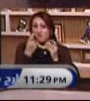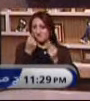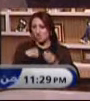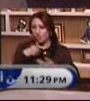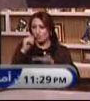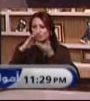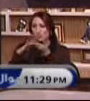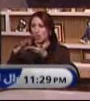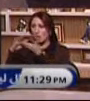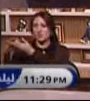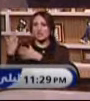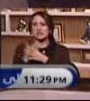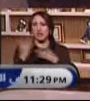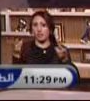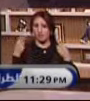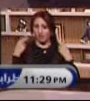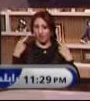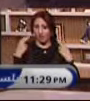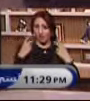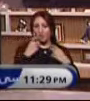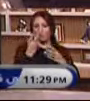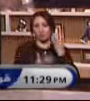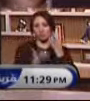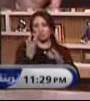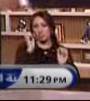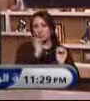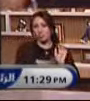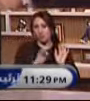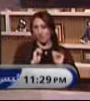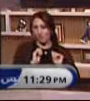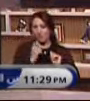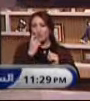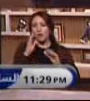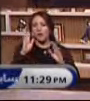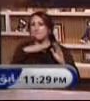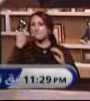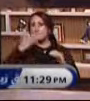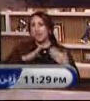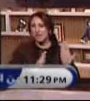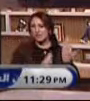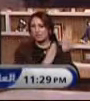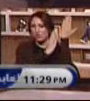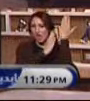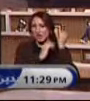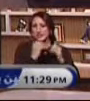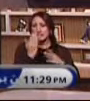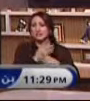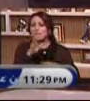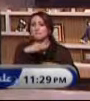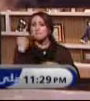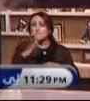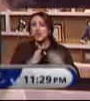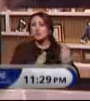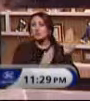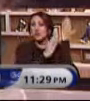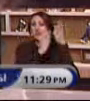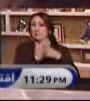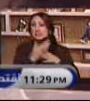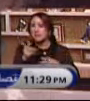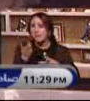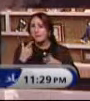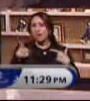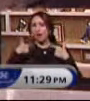من قبل لو ان واحد فينا او من اولادنا الفنيين او اي حد من المشاهدين والمشاهدات اكتشف اثناء